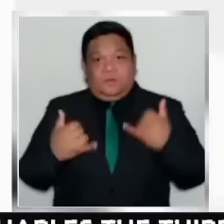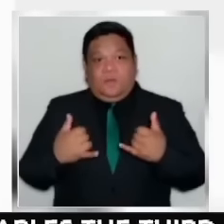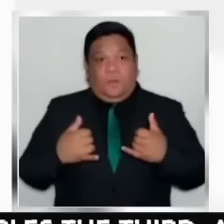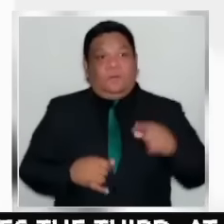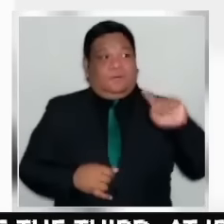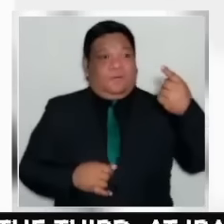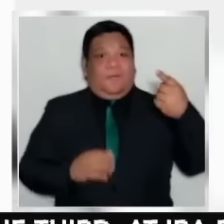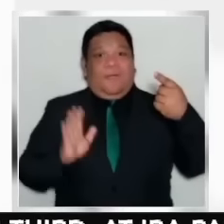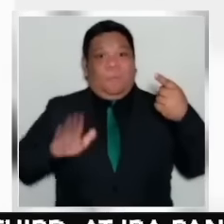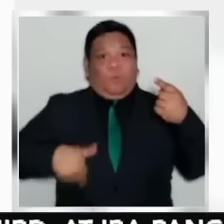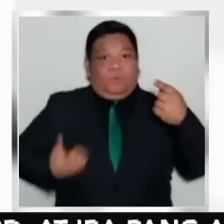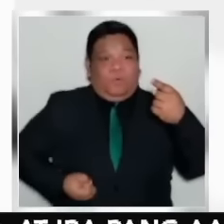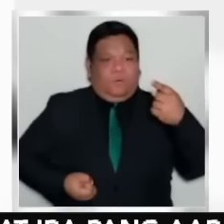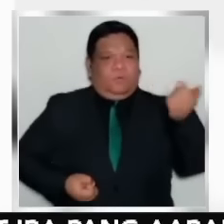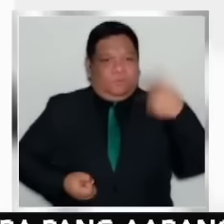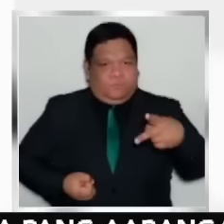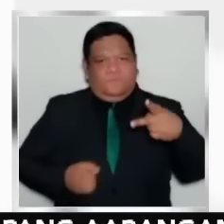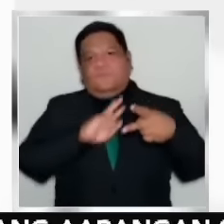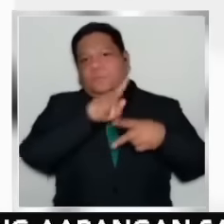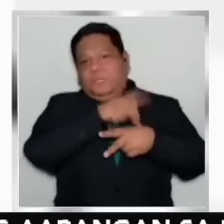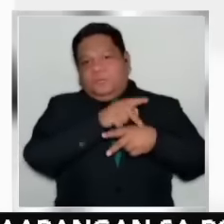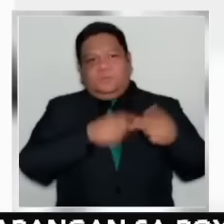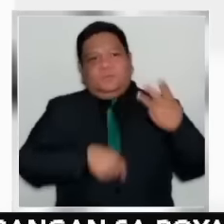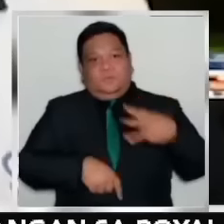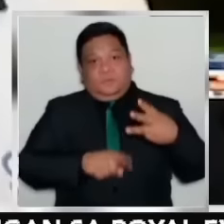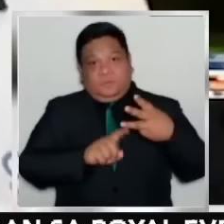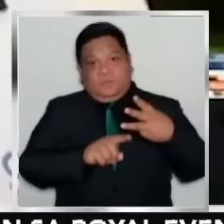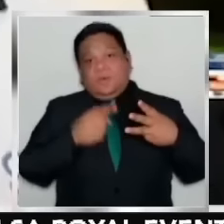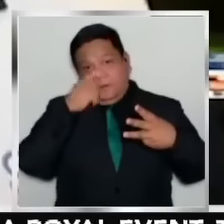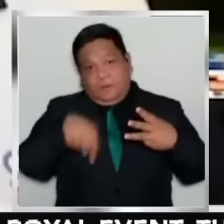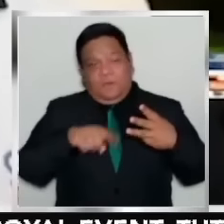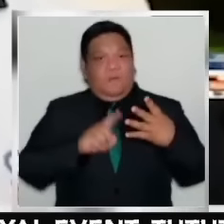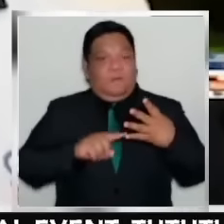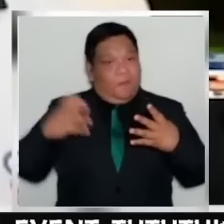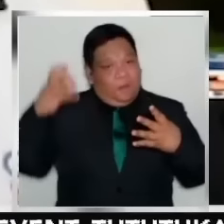medalya. Pangatlo ang Thailand, na sinundan ng Laos at Indonesia. Para